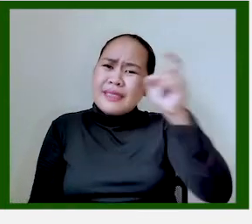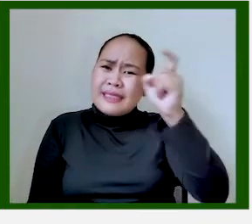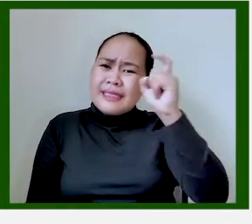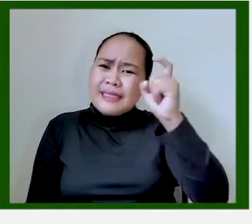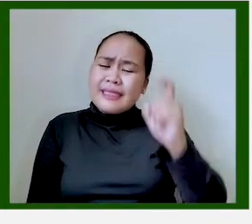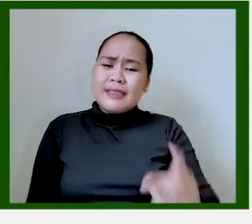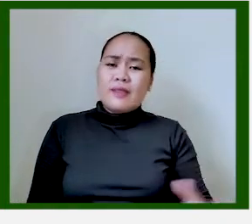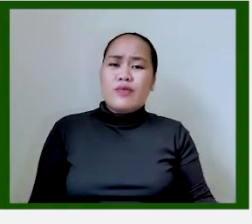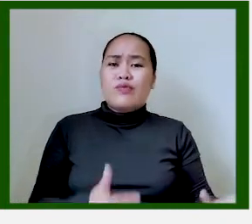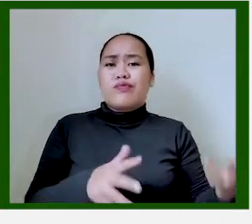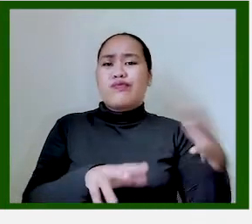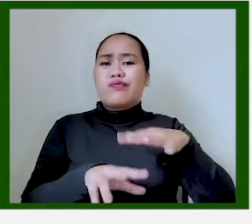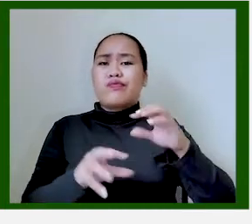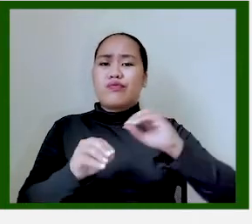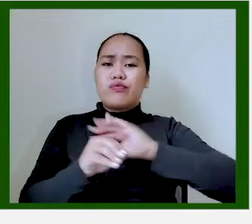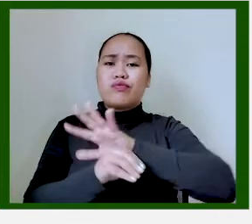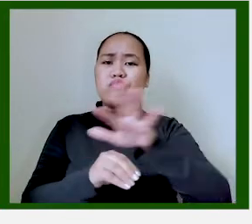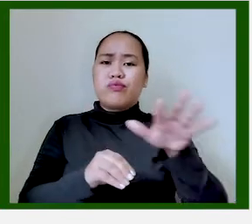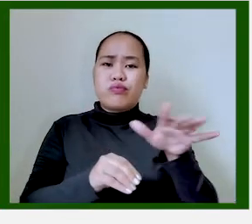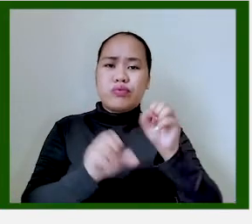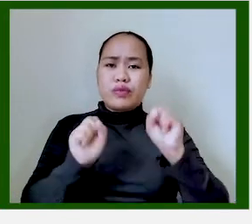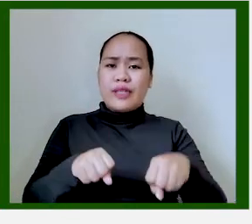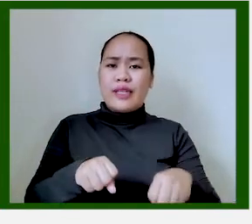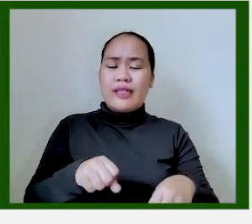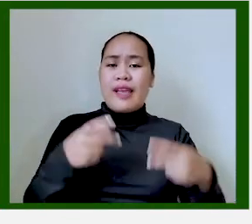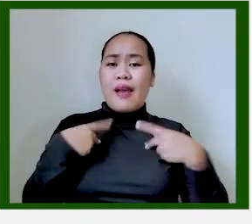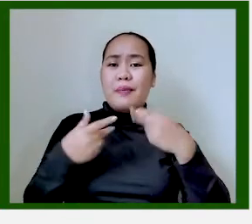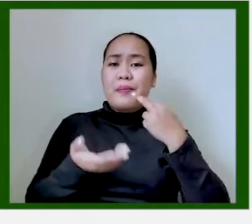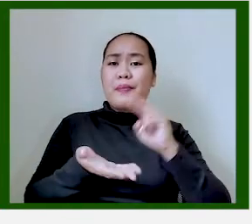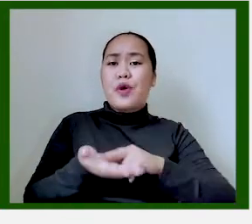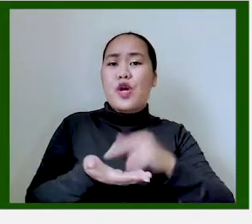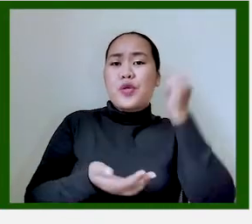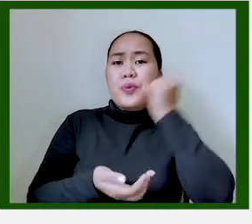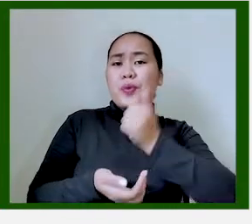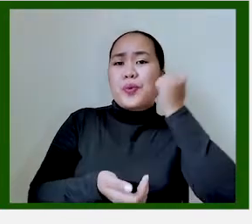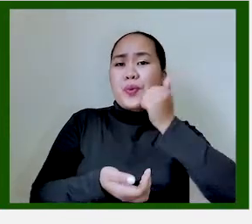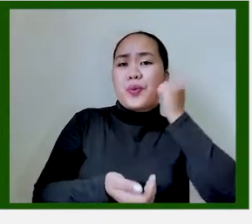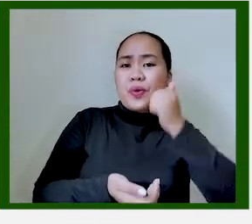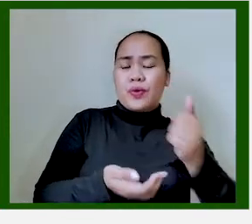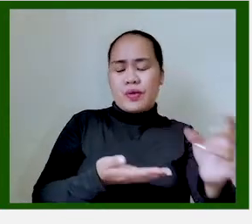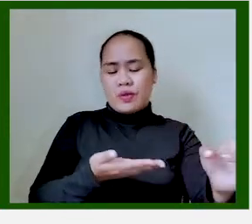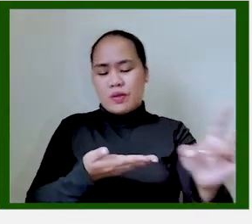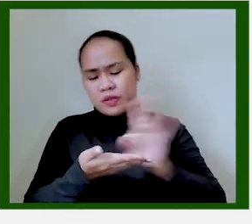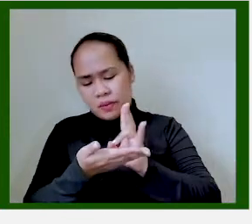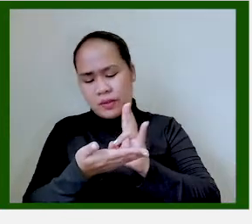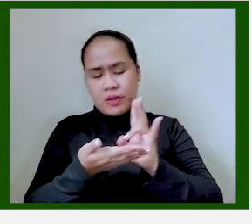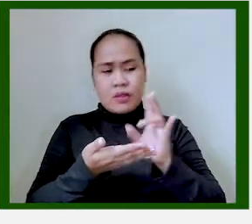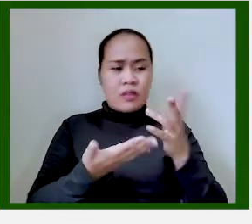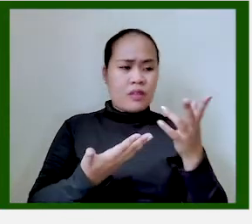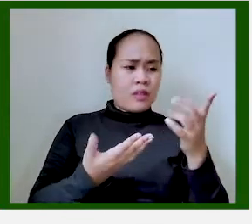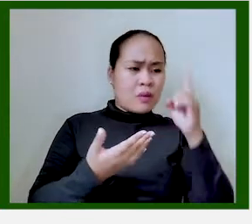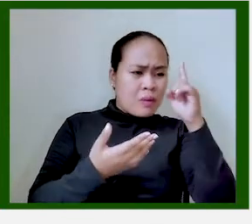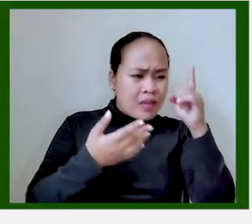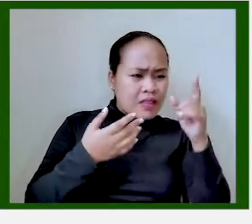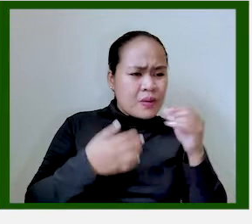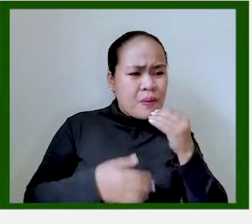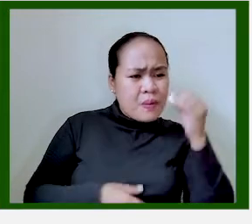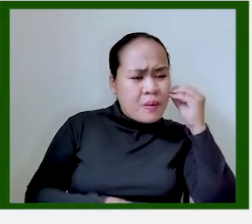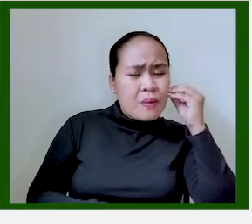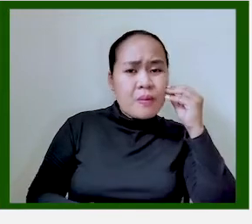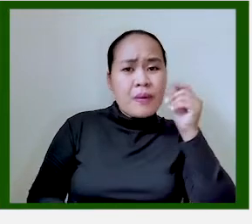akin na reports every day, no, pag may cases, no. Minsan 7 tao, isang address. So that means no, one household